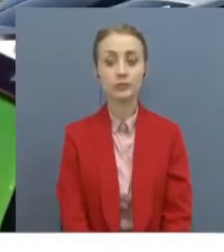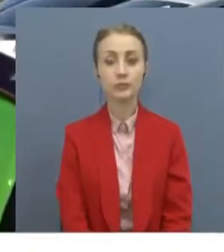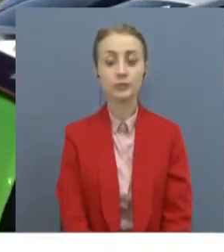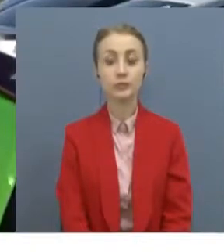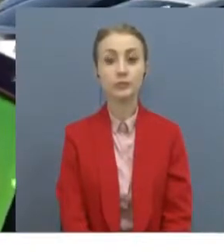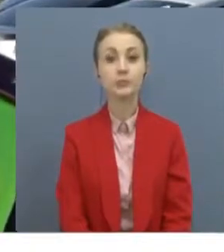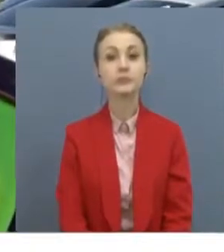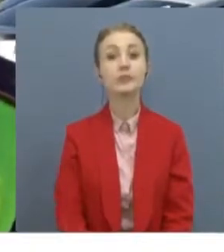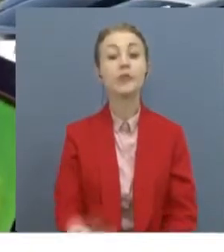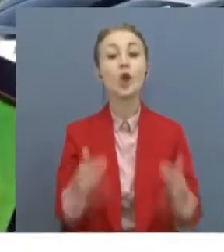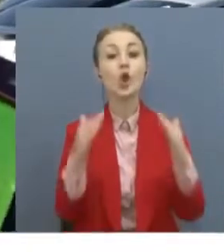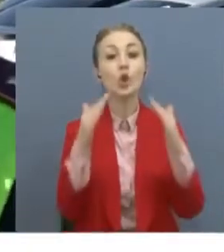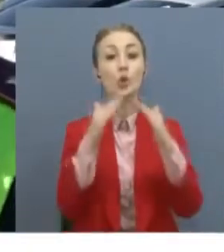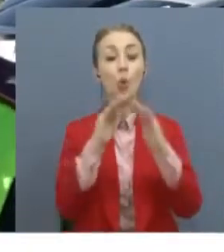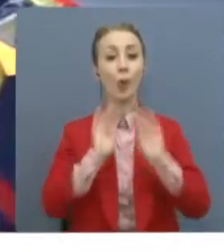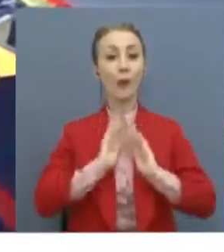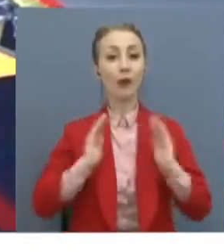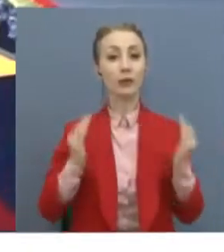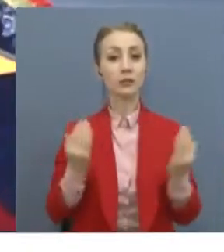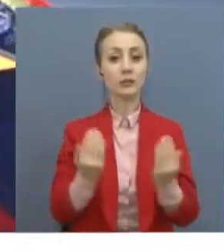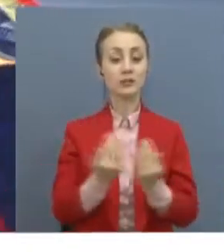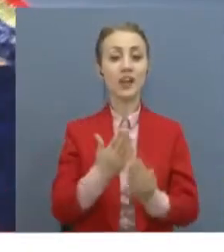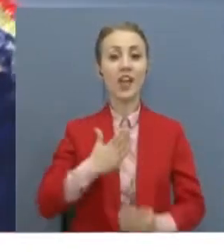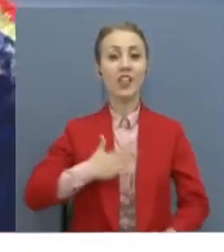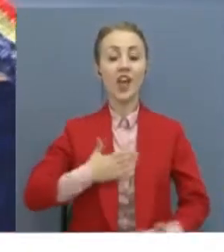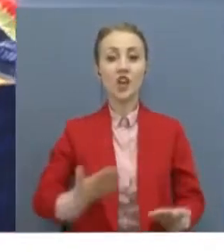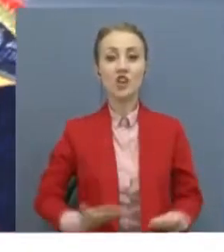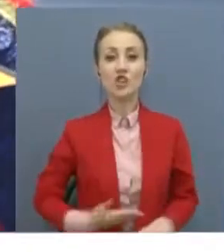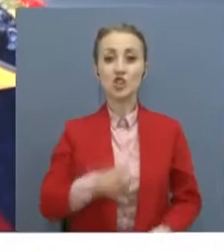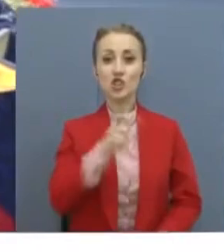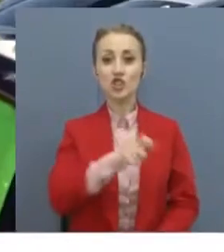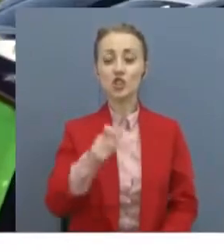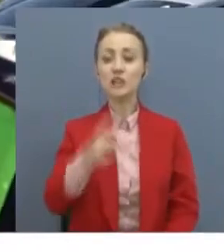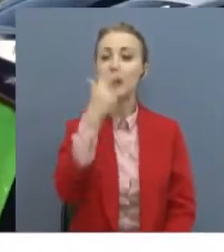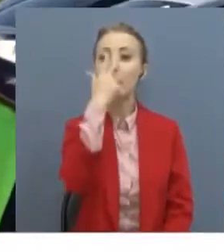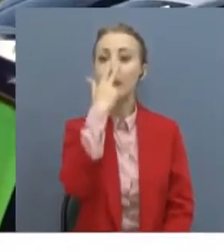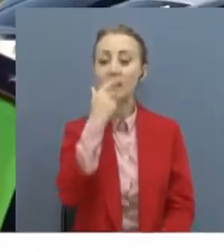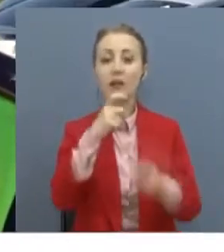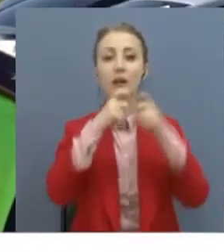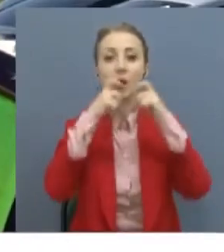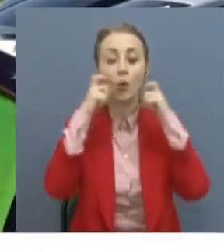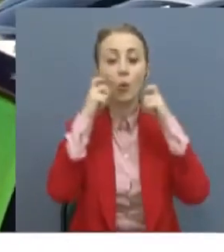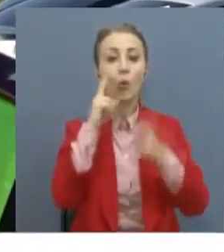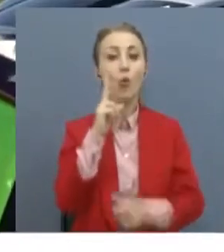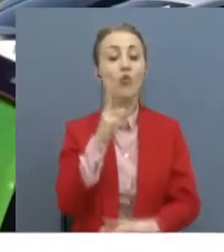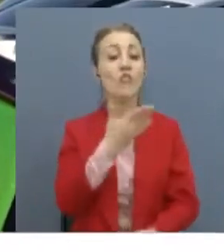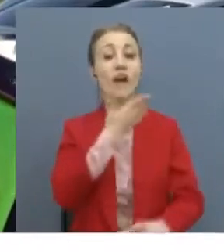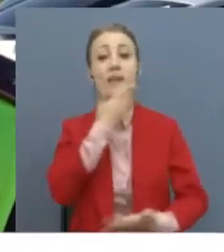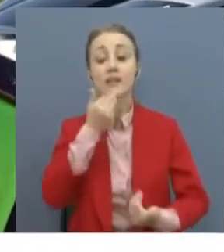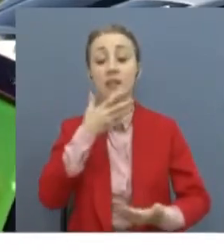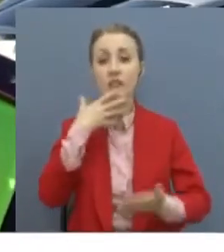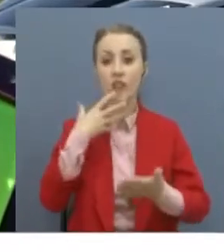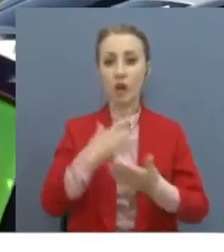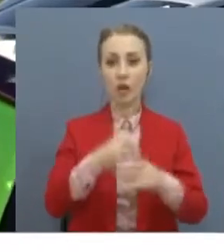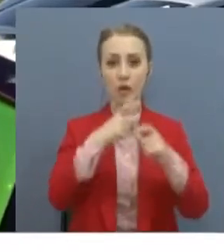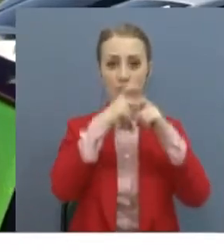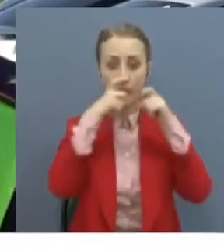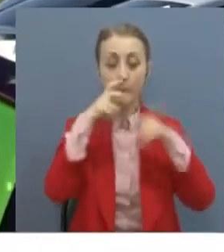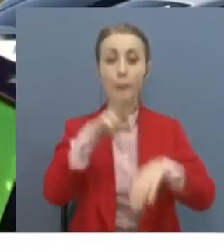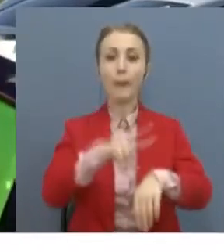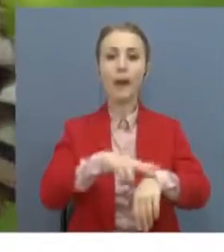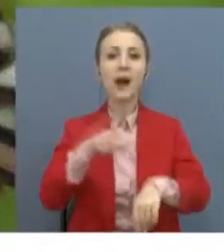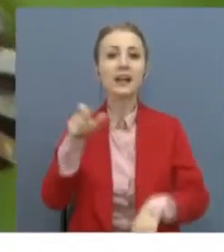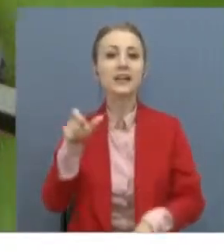Карантин мерзімінде тұрғындар маска киюге дағдыланған, ал қорғаныс құралын ұмыт қалдырған тұрғындарға тәртіп сақшылары түсіндіру, қауіпсіздік шараларын